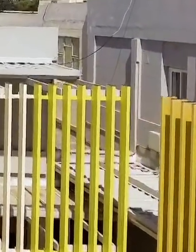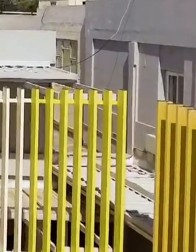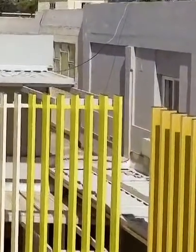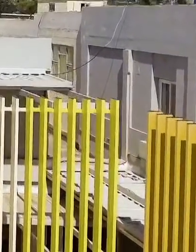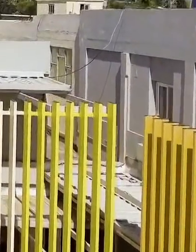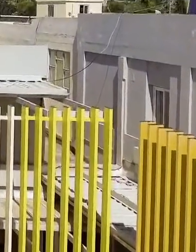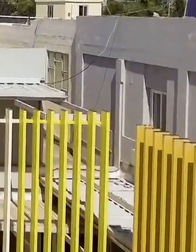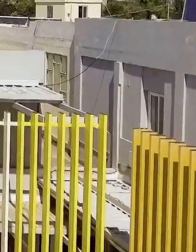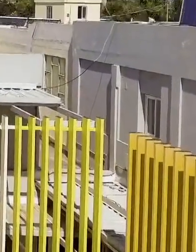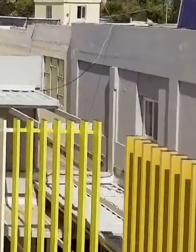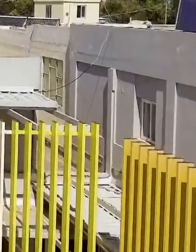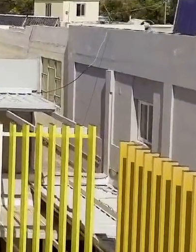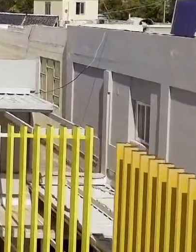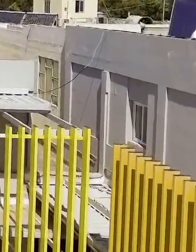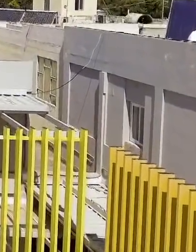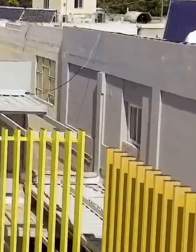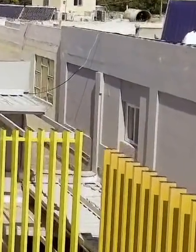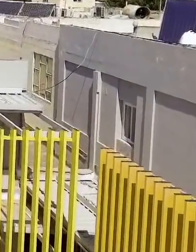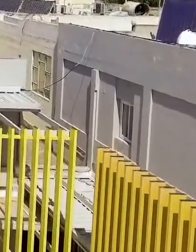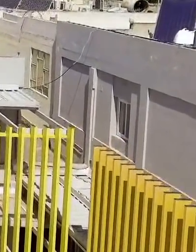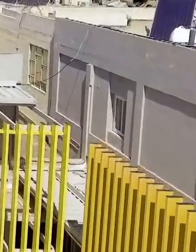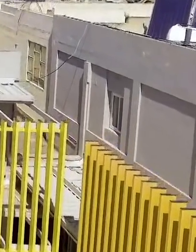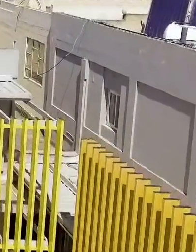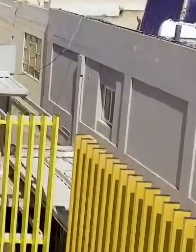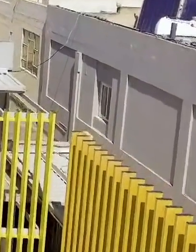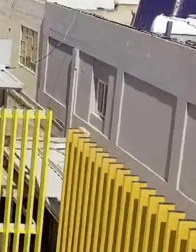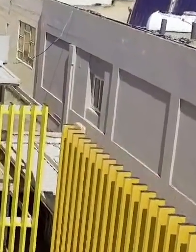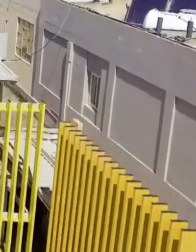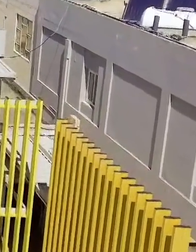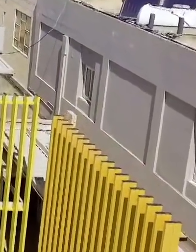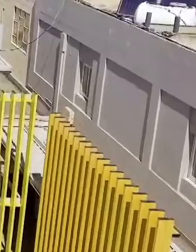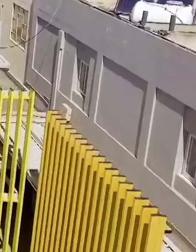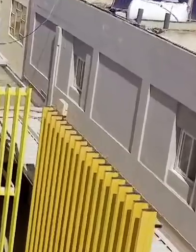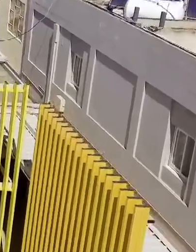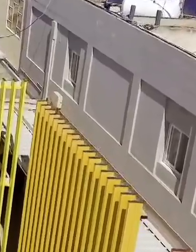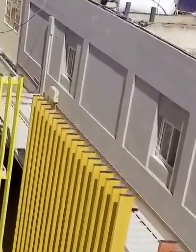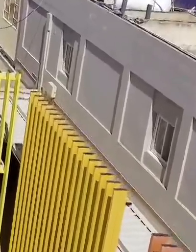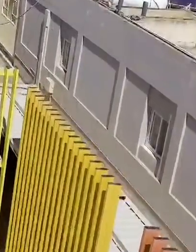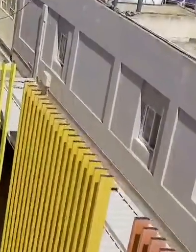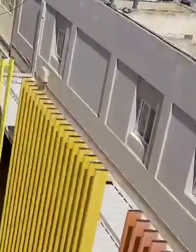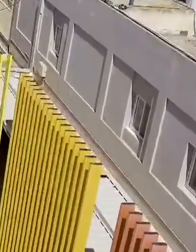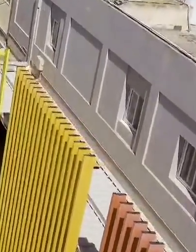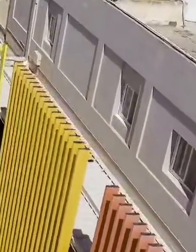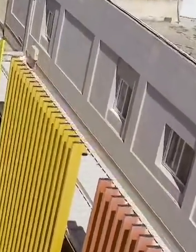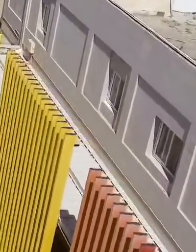knisja.mt. Nawguralkom il-kumplament tal-ħadd it-tajjeb.